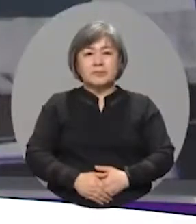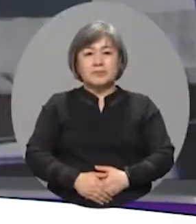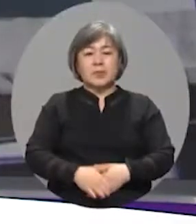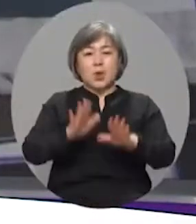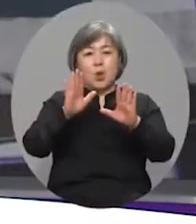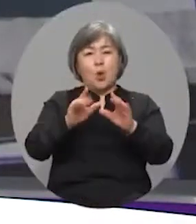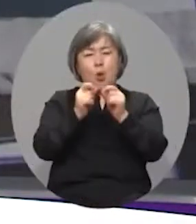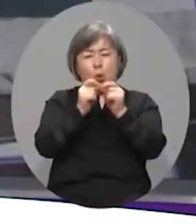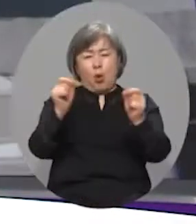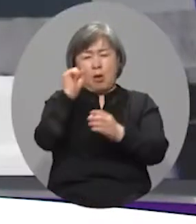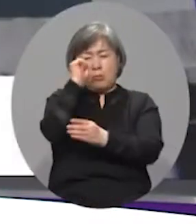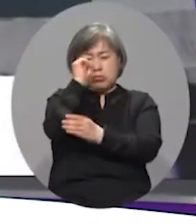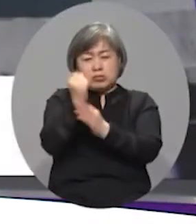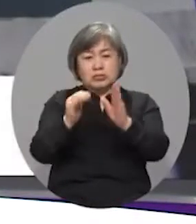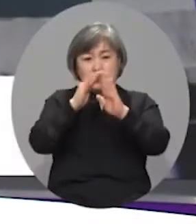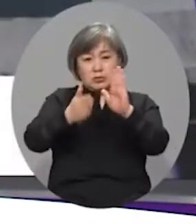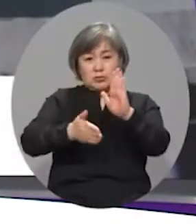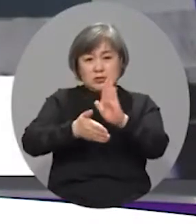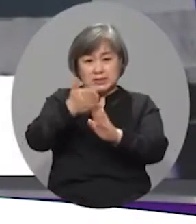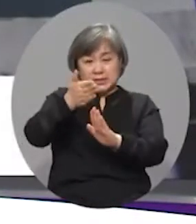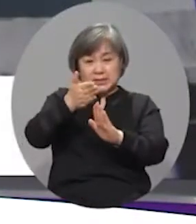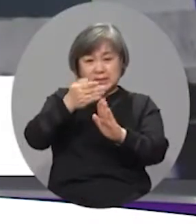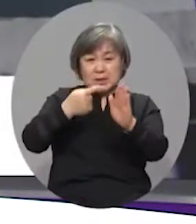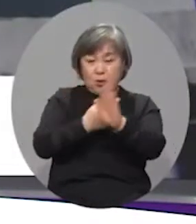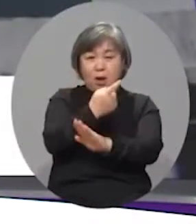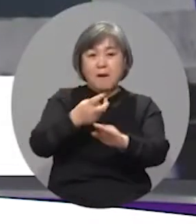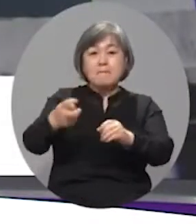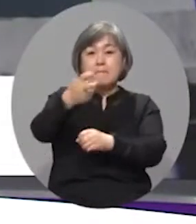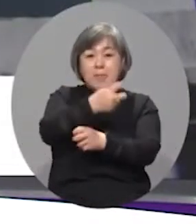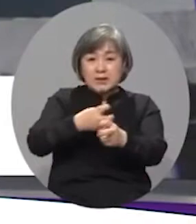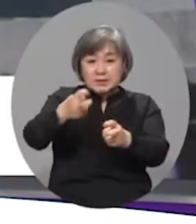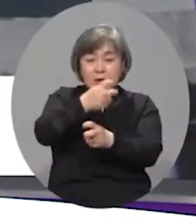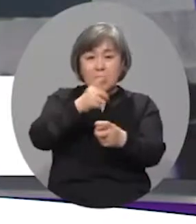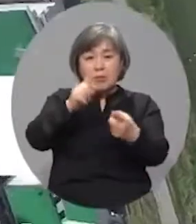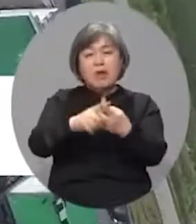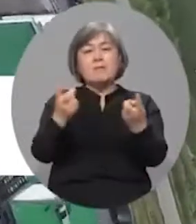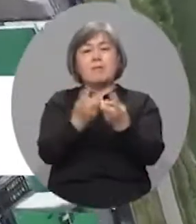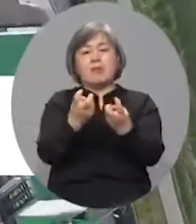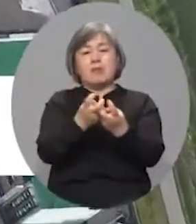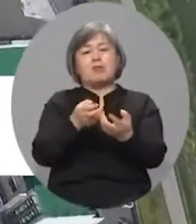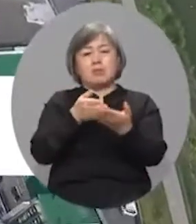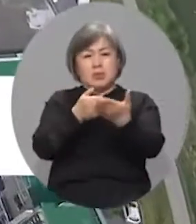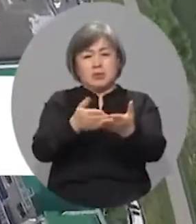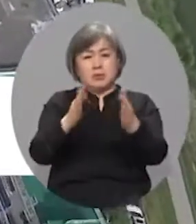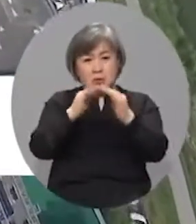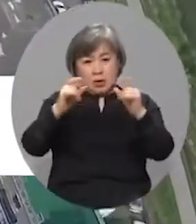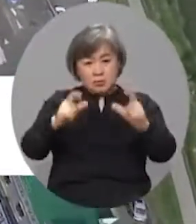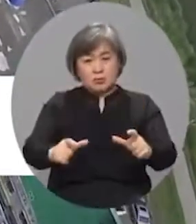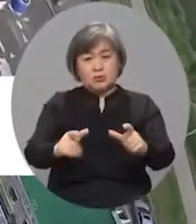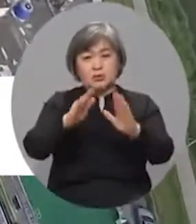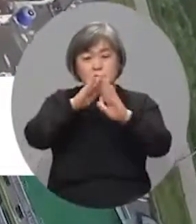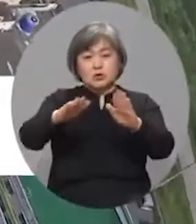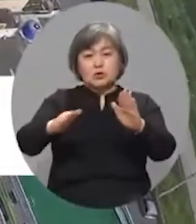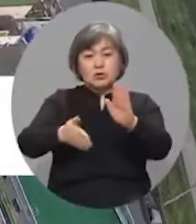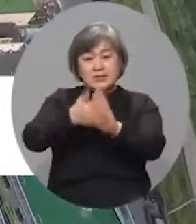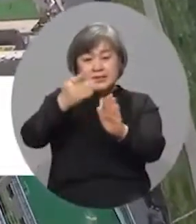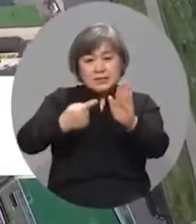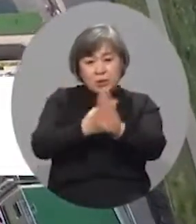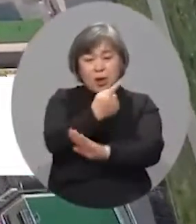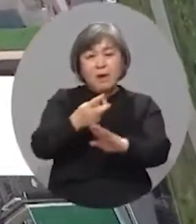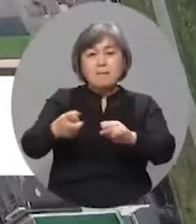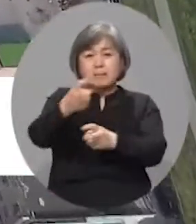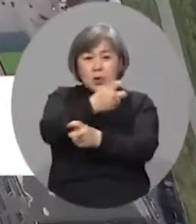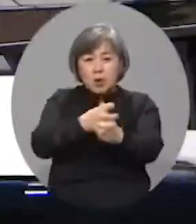오래되고 낡은 전주 시외버스 터미널에 대한 대책 마련이 요구됩니다 아 정립될 따르면 전주 시외버스 터미널은